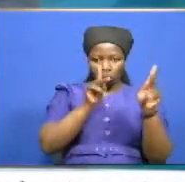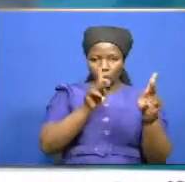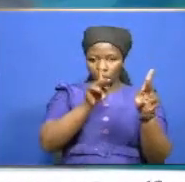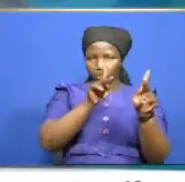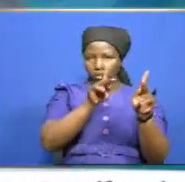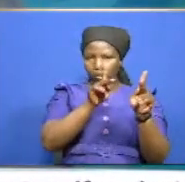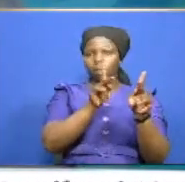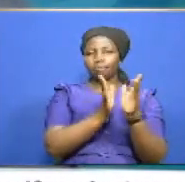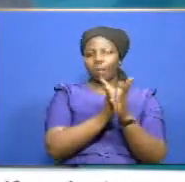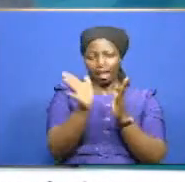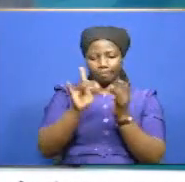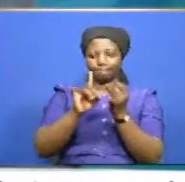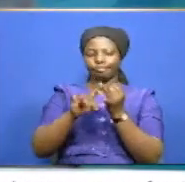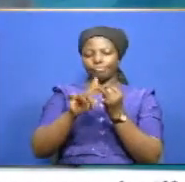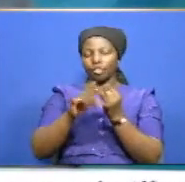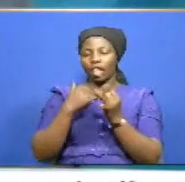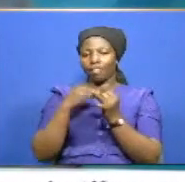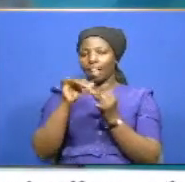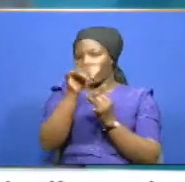tuko na Kewi